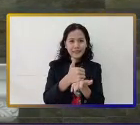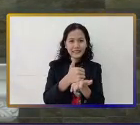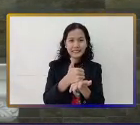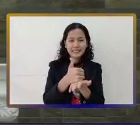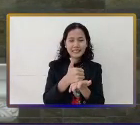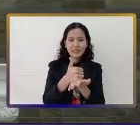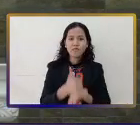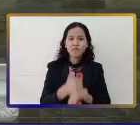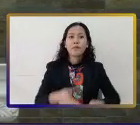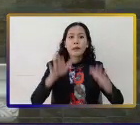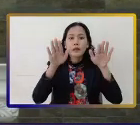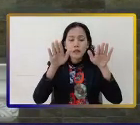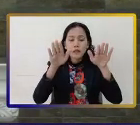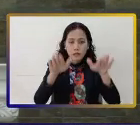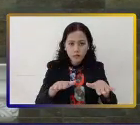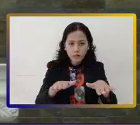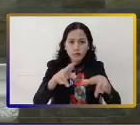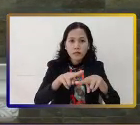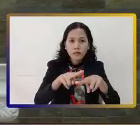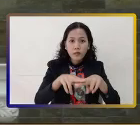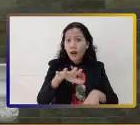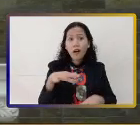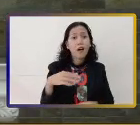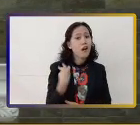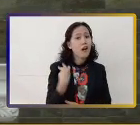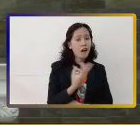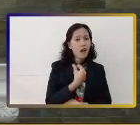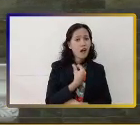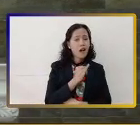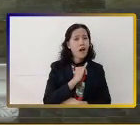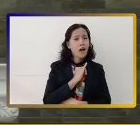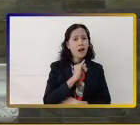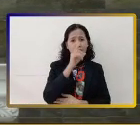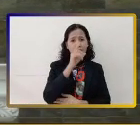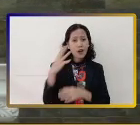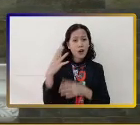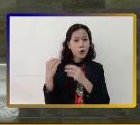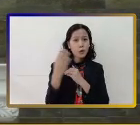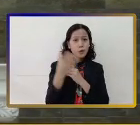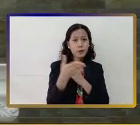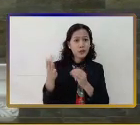amen. Back to your seats, please. Well, I hope you learned something this morning. Amen.